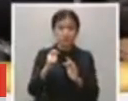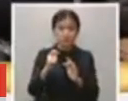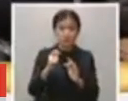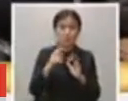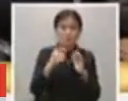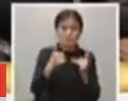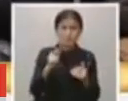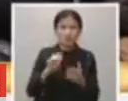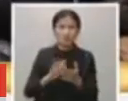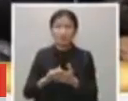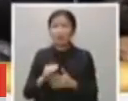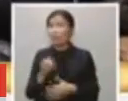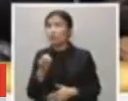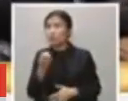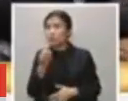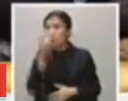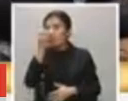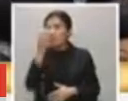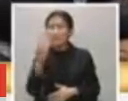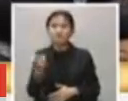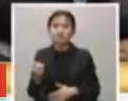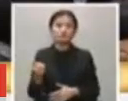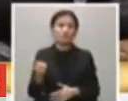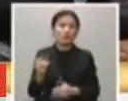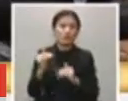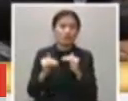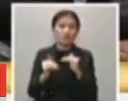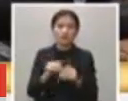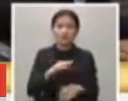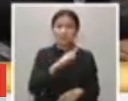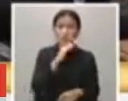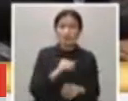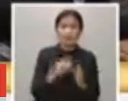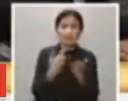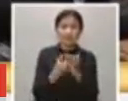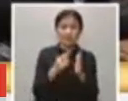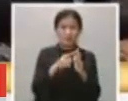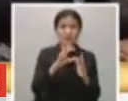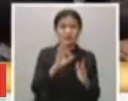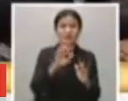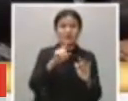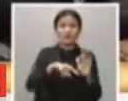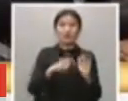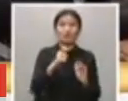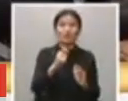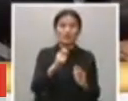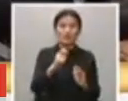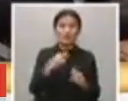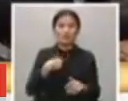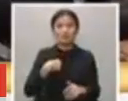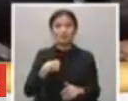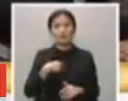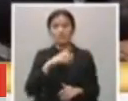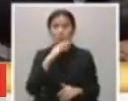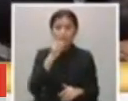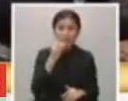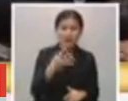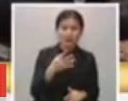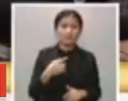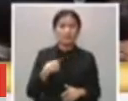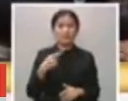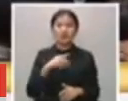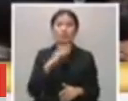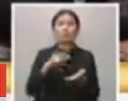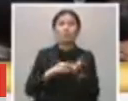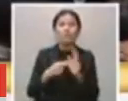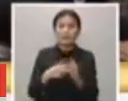ายก่อนว่าอัตราเงินเฟ้อเนี่ยน้อยไปก็ไม่ดีมากไปก็ไม่ดีมากไปก็หมายความว่าเงินบาทเดียวกันเนี่ยมีมู